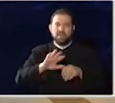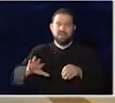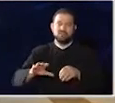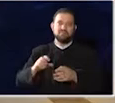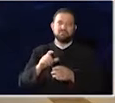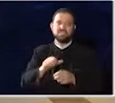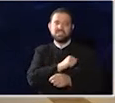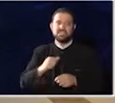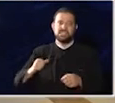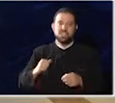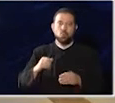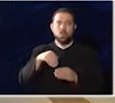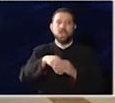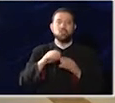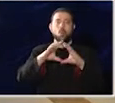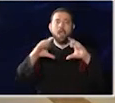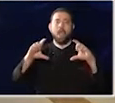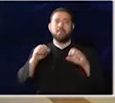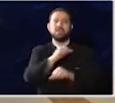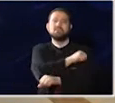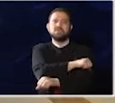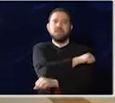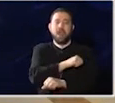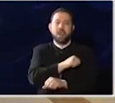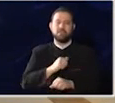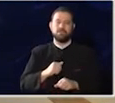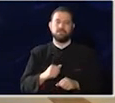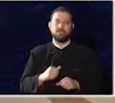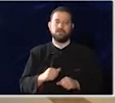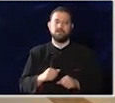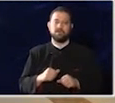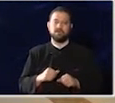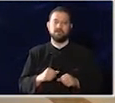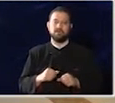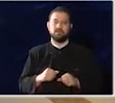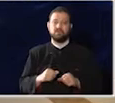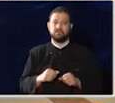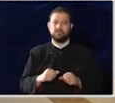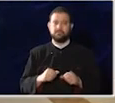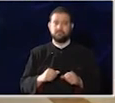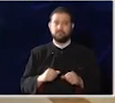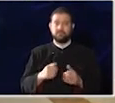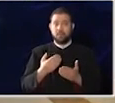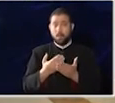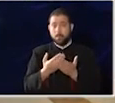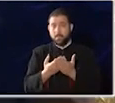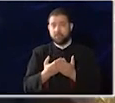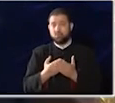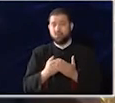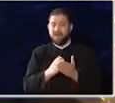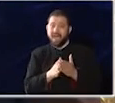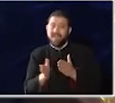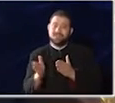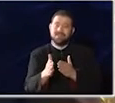departe. Deci, și disperi, măcar, e o disperare acolo, nu? Bineînțeles. Și pentru a